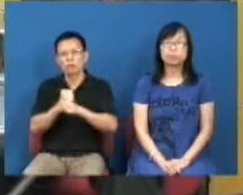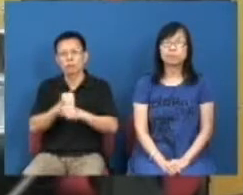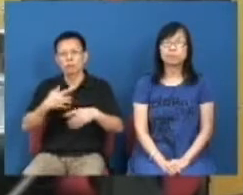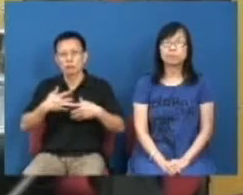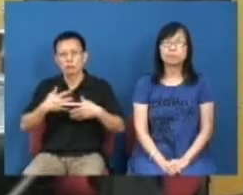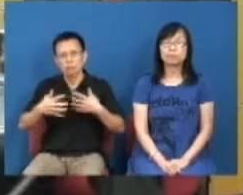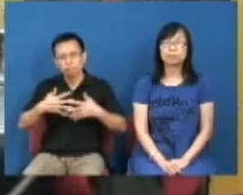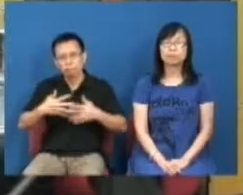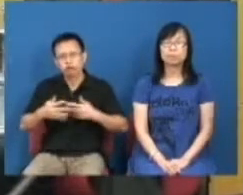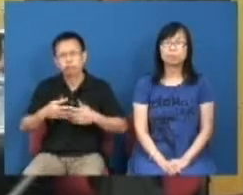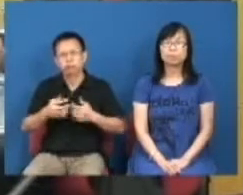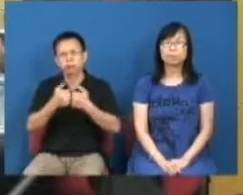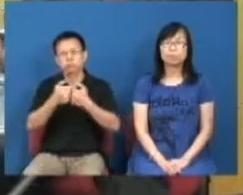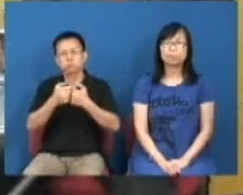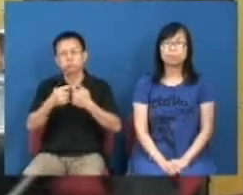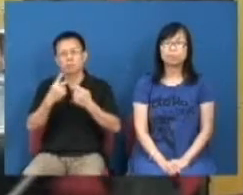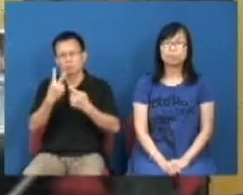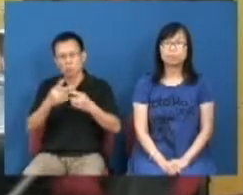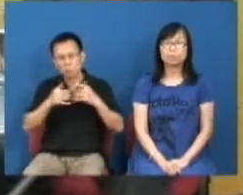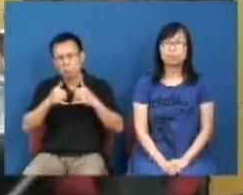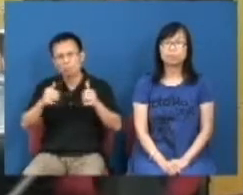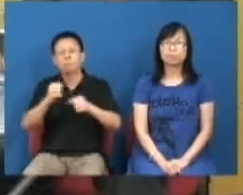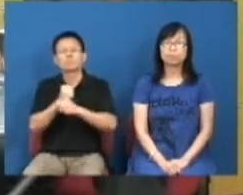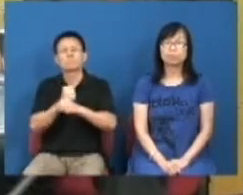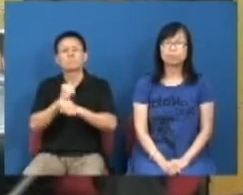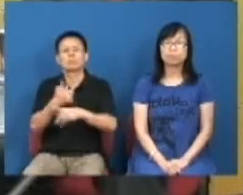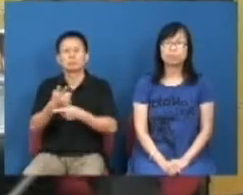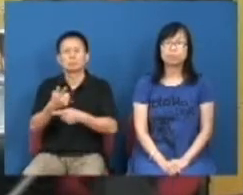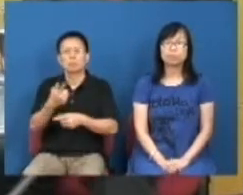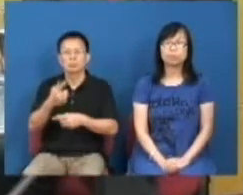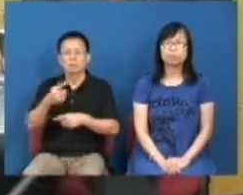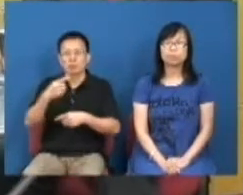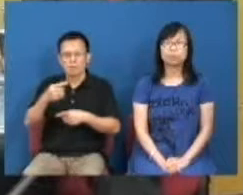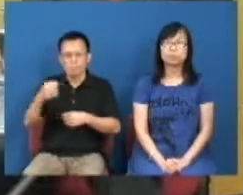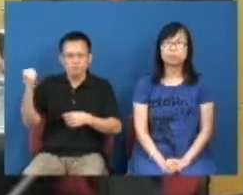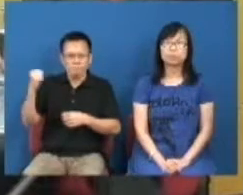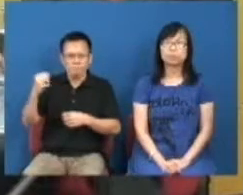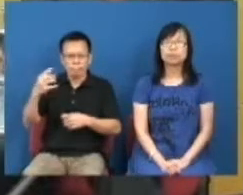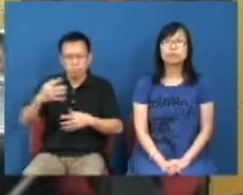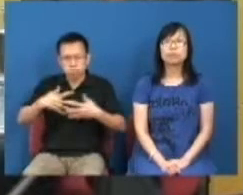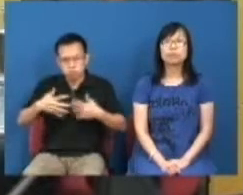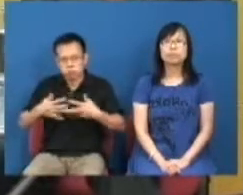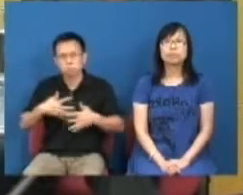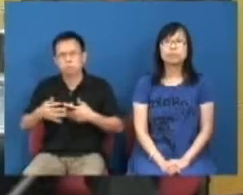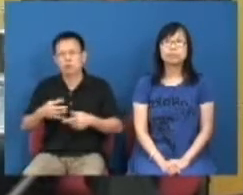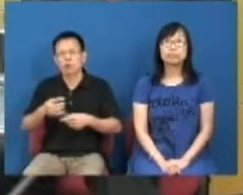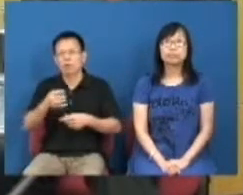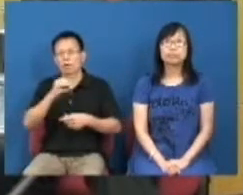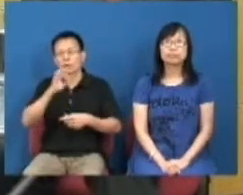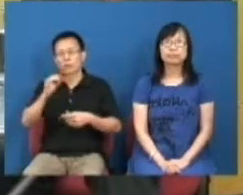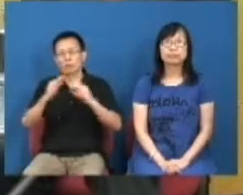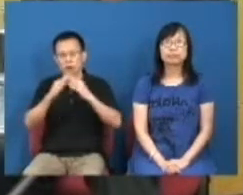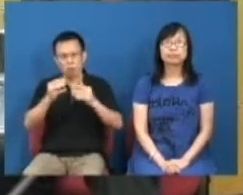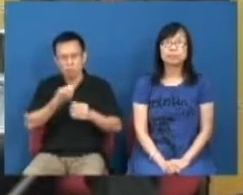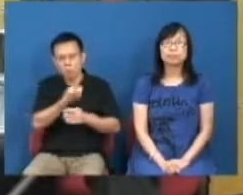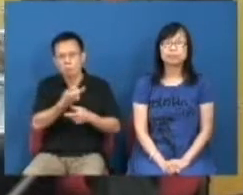妻出去一齊做嘢。胃口奔馳，咁即係屋企，咁你話冇個鄰居幫你手